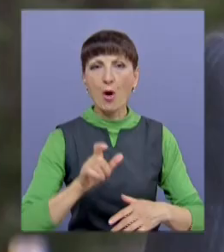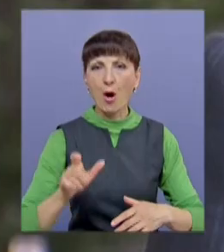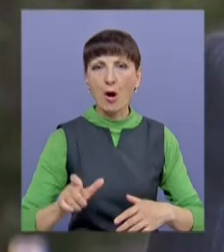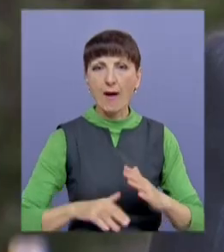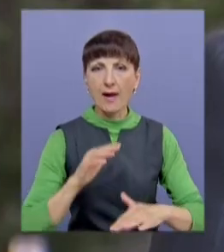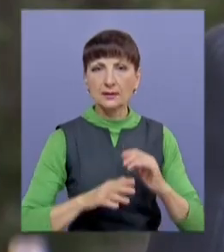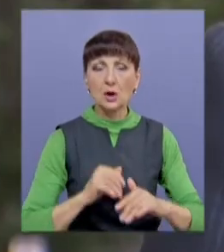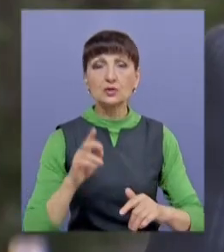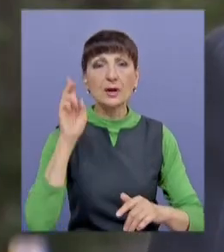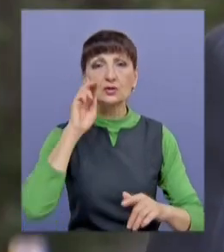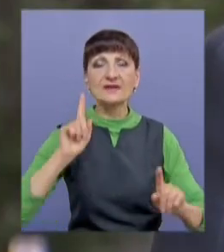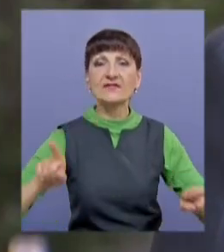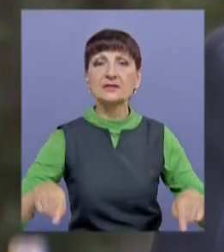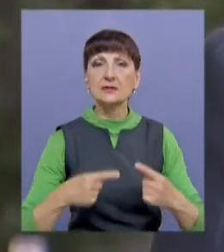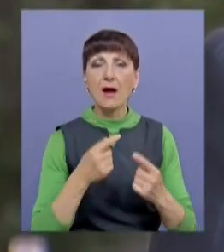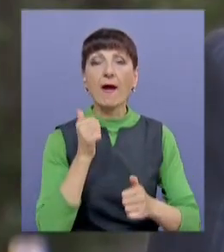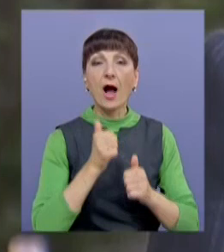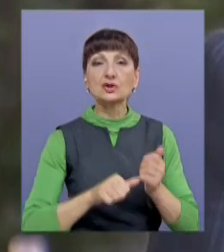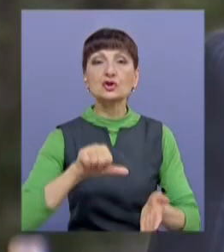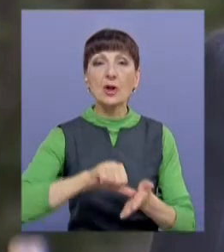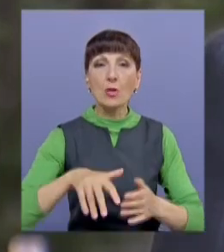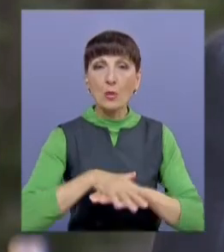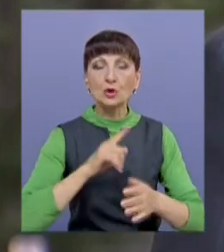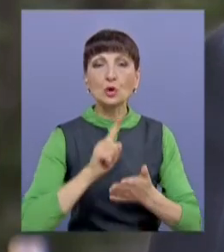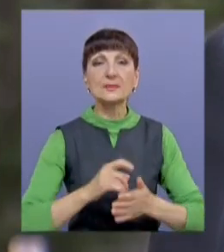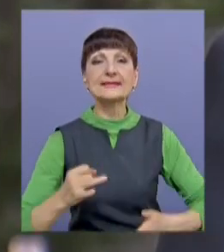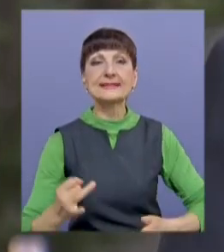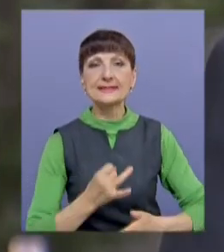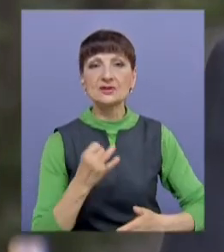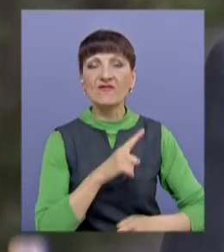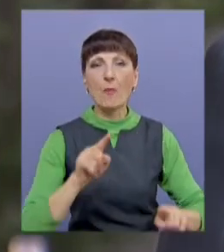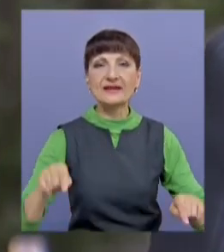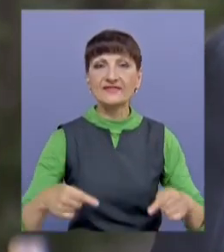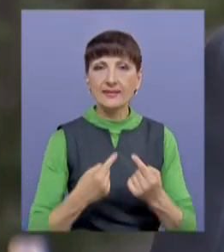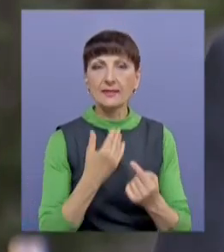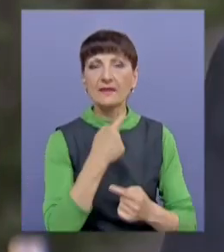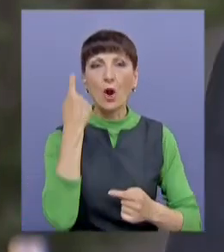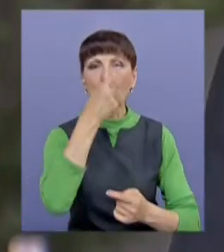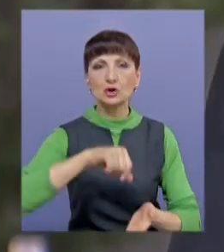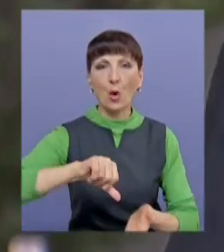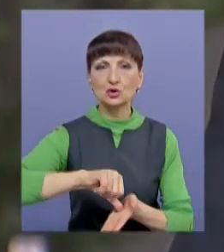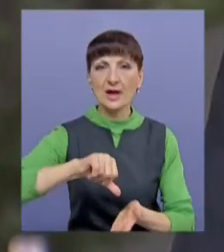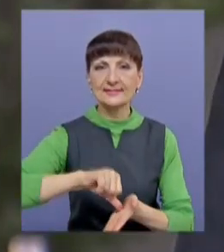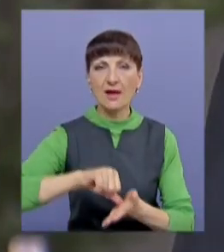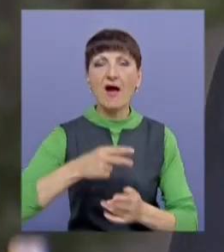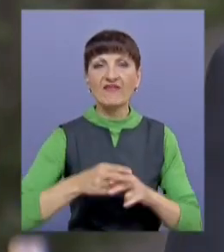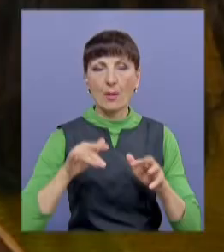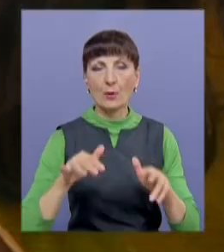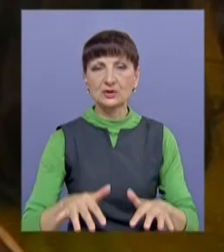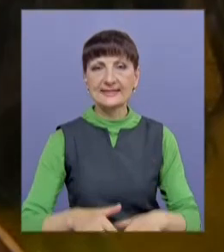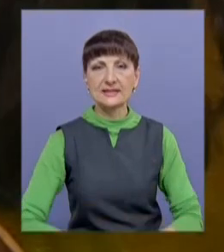государство процветало. Каждый член общества должен быть заинтересован в его процветании и его личное участие в этом